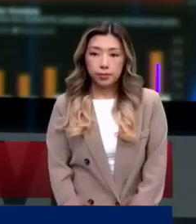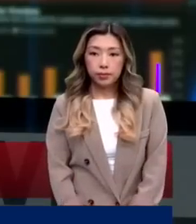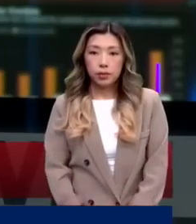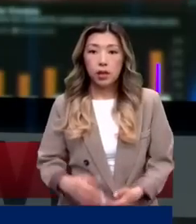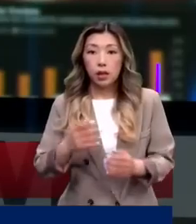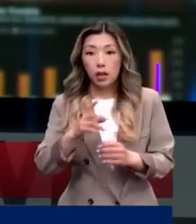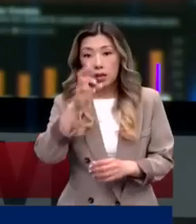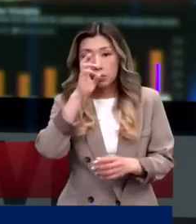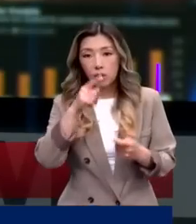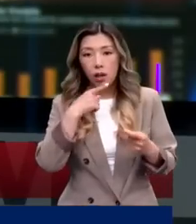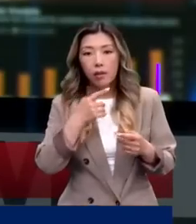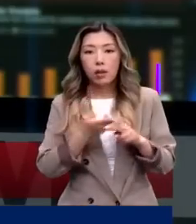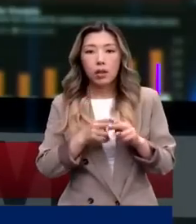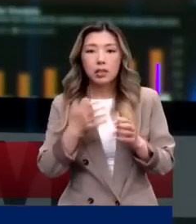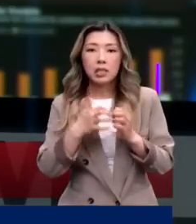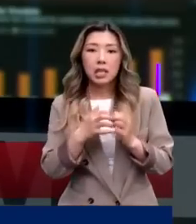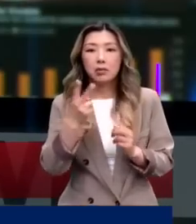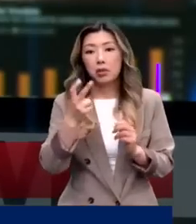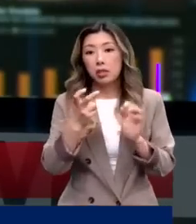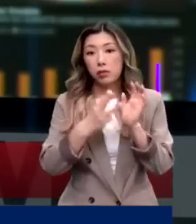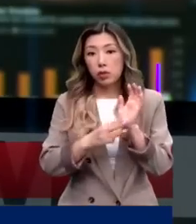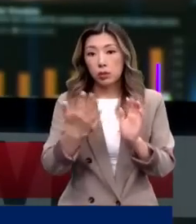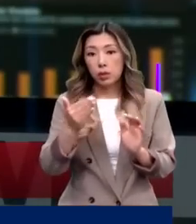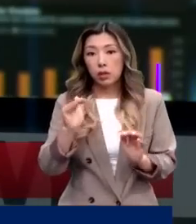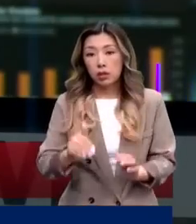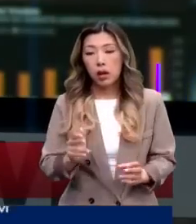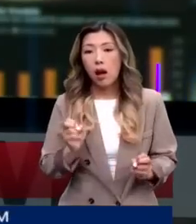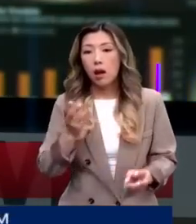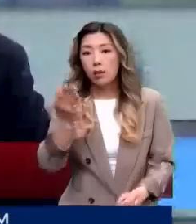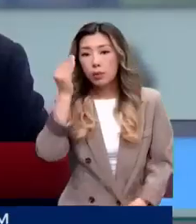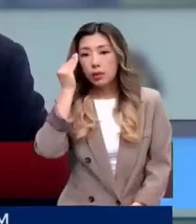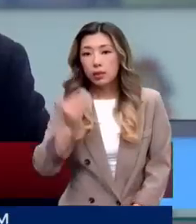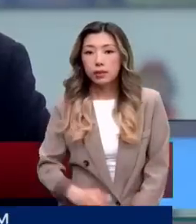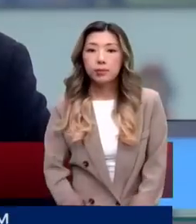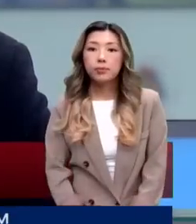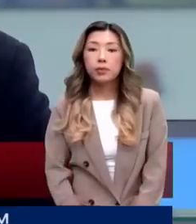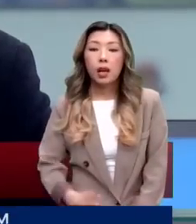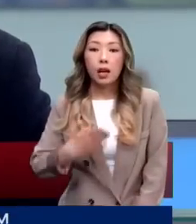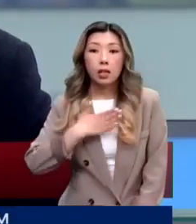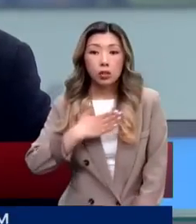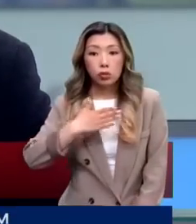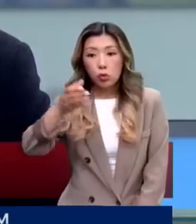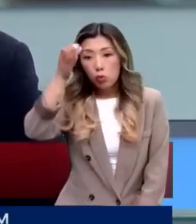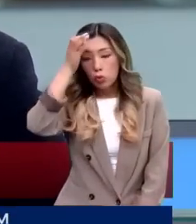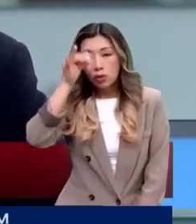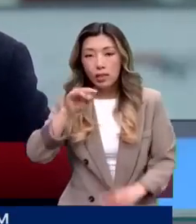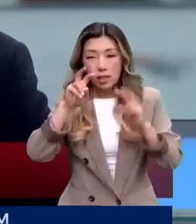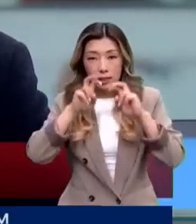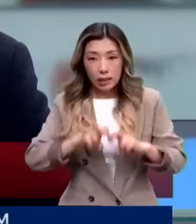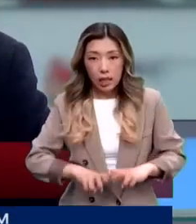говорит 285, якобы средняя опять. Люди, конечно, будут спорить сейчас. Наши ученые, исследователи посчитали,